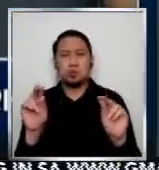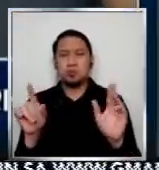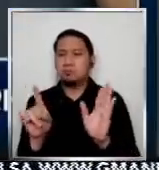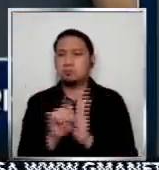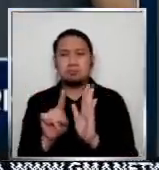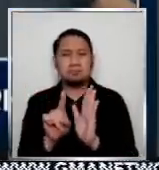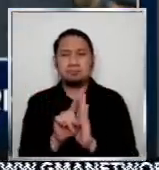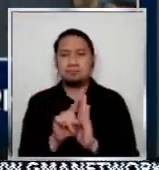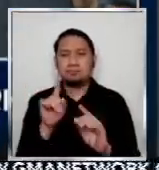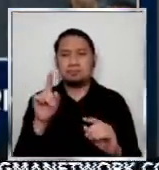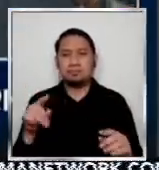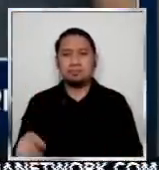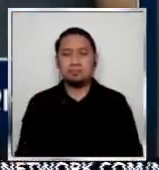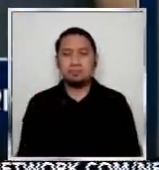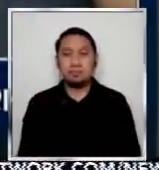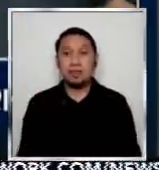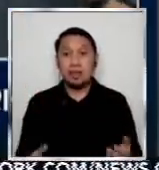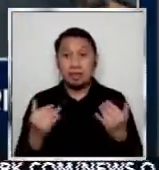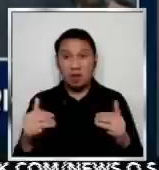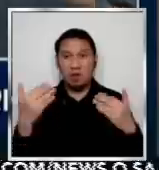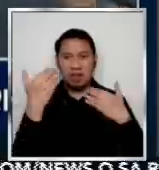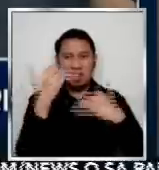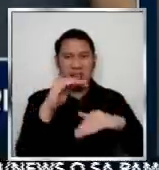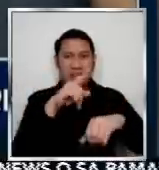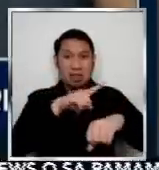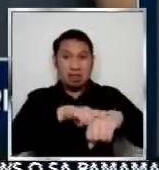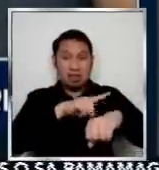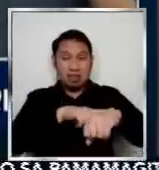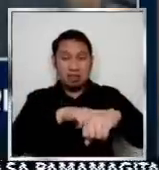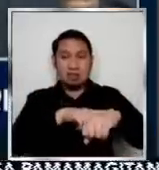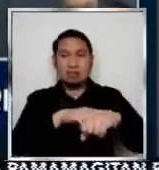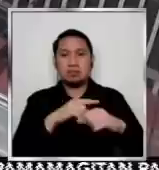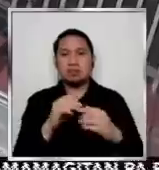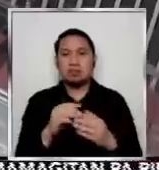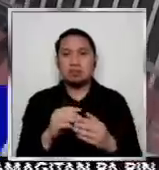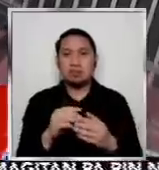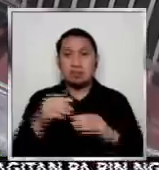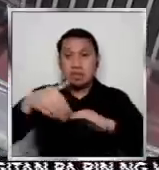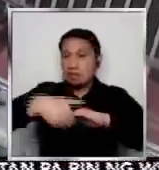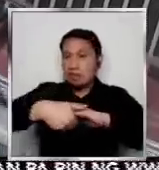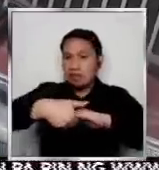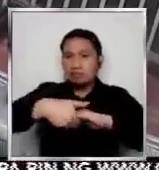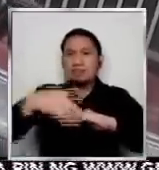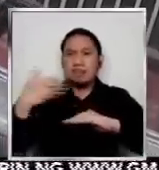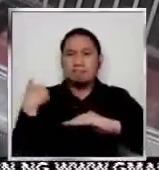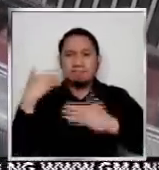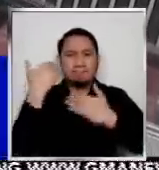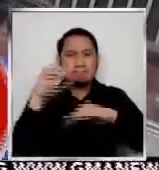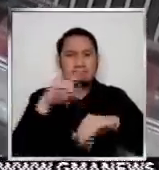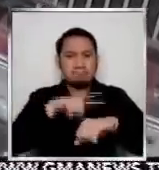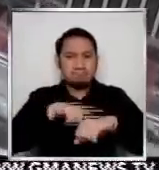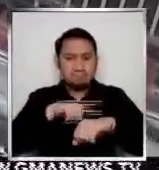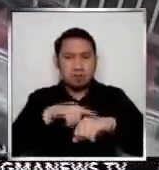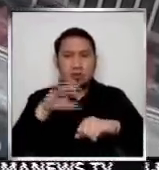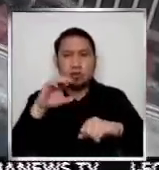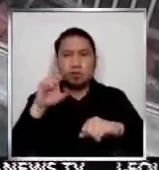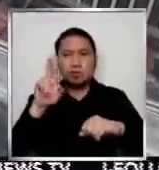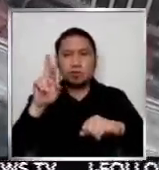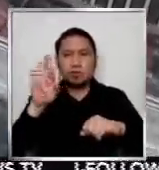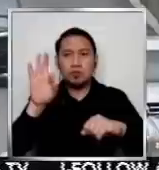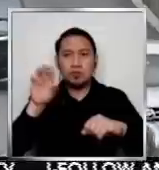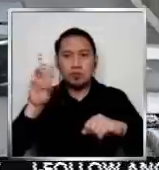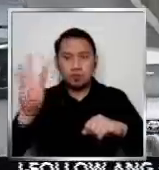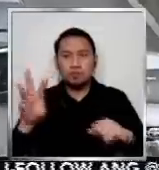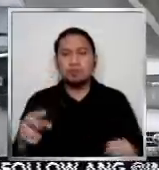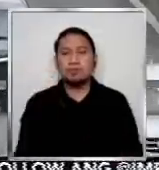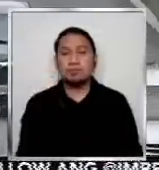travel. No? Meron tayong curfew for non-workers during night time. Sabi ni Joint Task Force COVID Shield Commander, Police